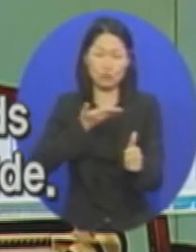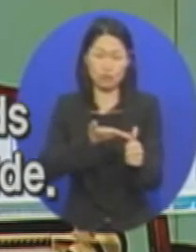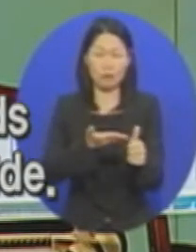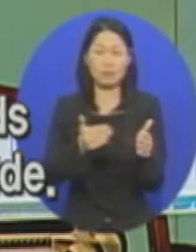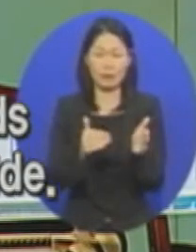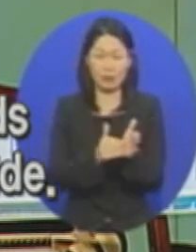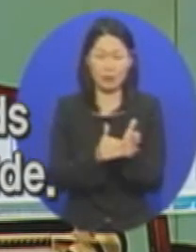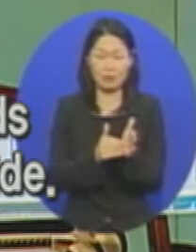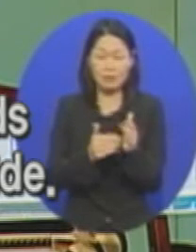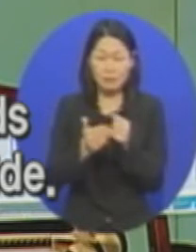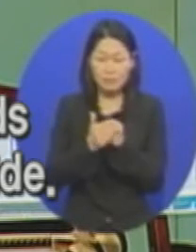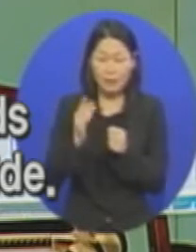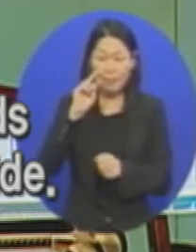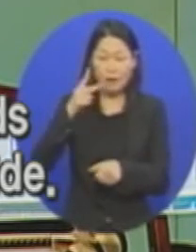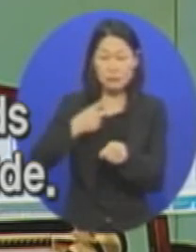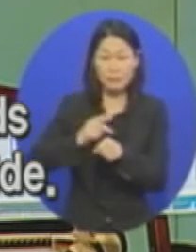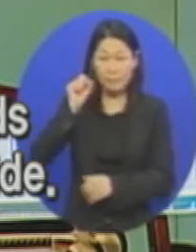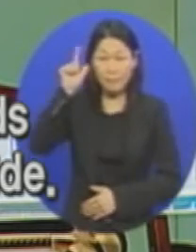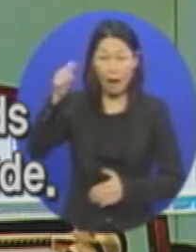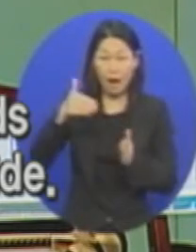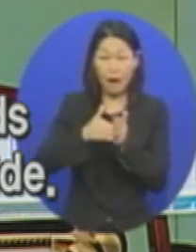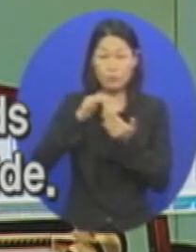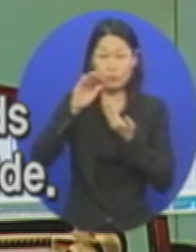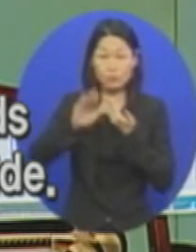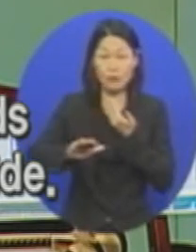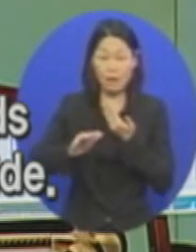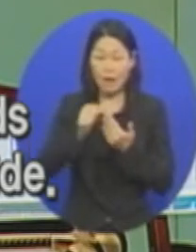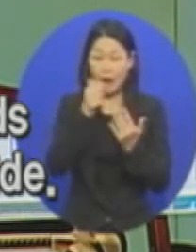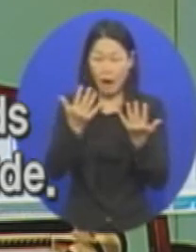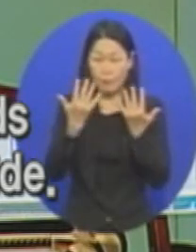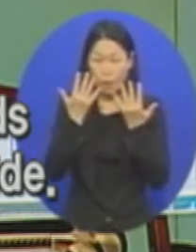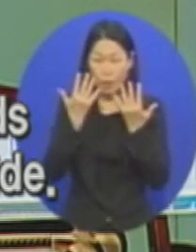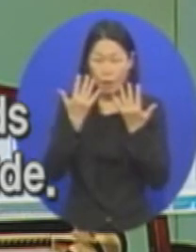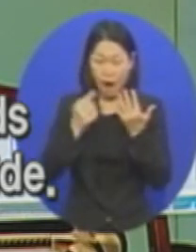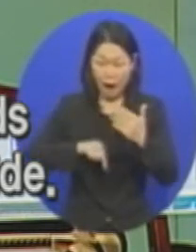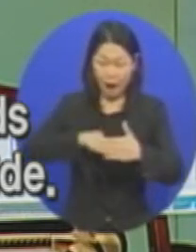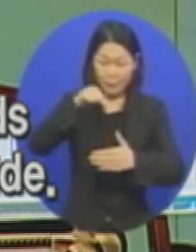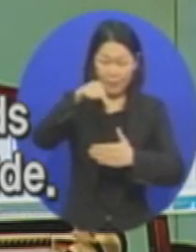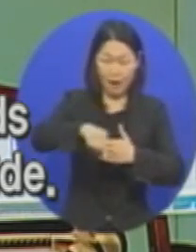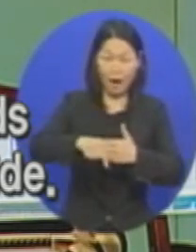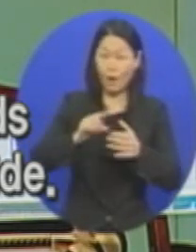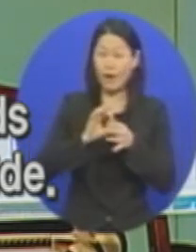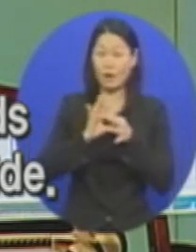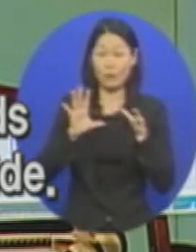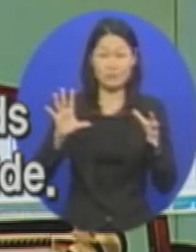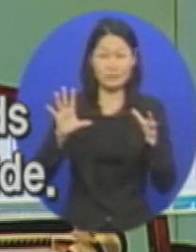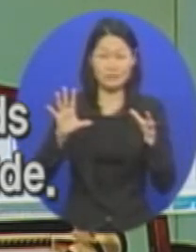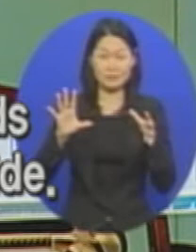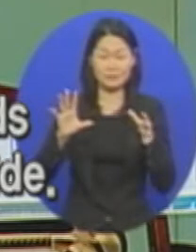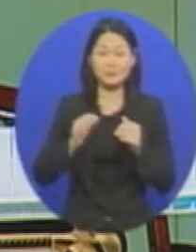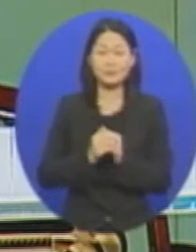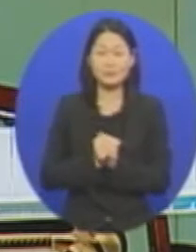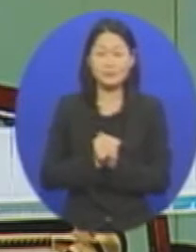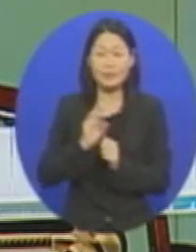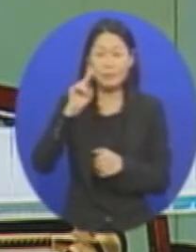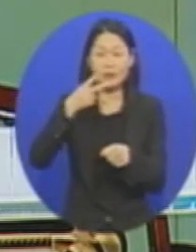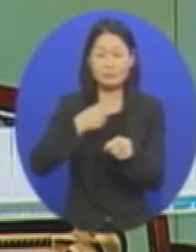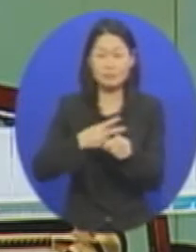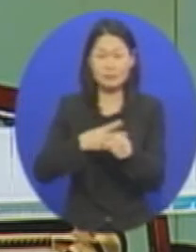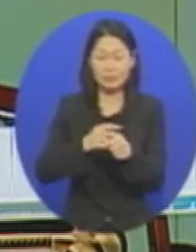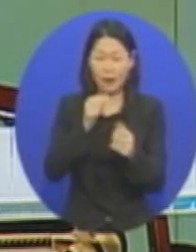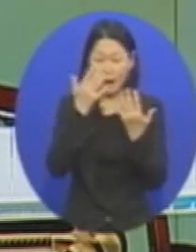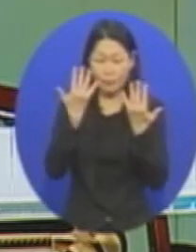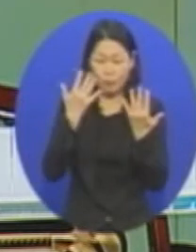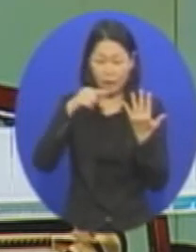것을 깨닫고 난 다음에 그는 감옥에 있으나 감옥 바깥에 있으나 상관 하지 않았어요 사도 바울은 감옥에